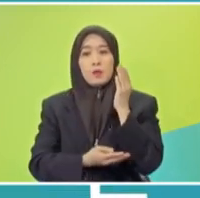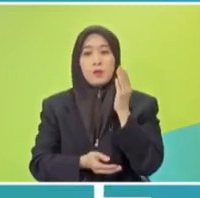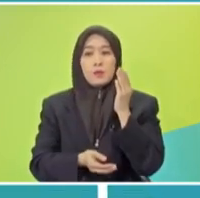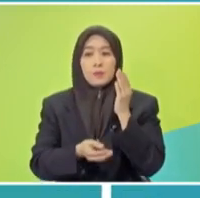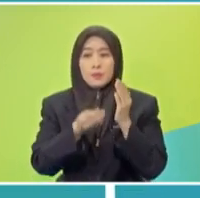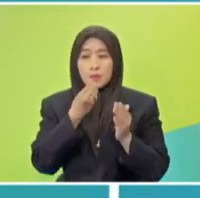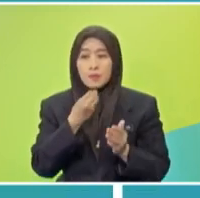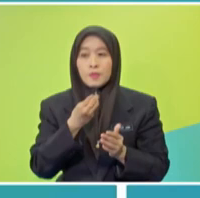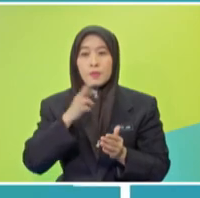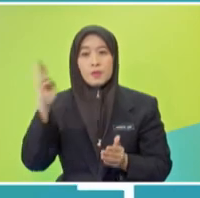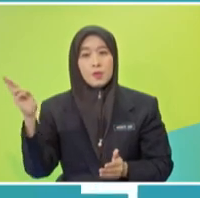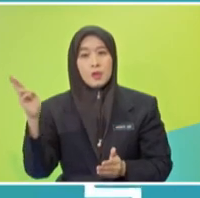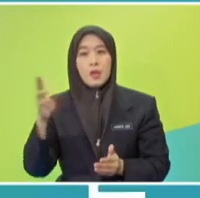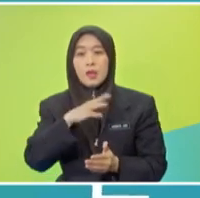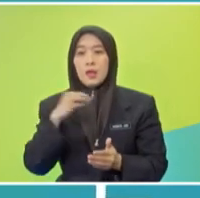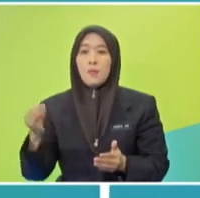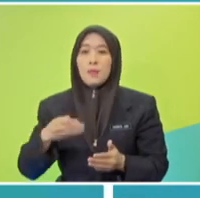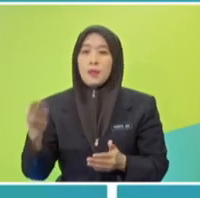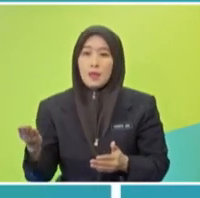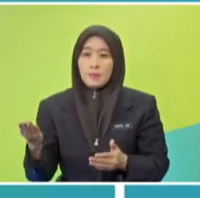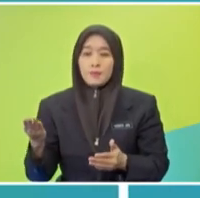Oke terima kasih hadir